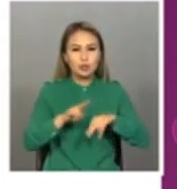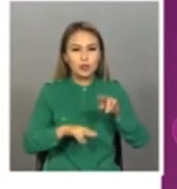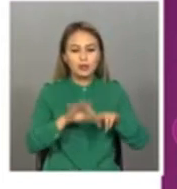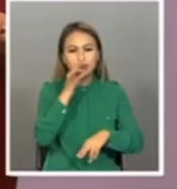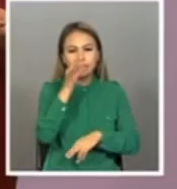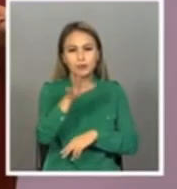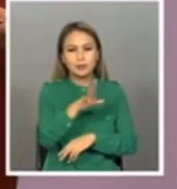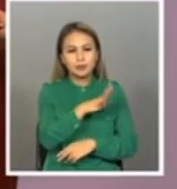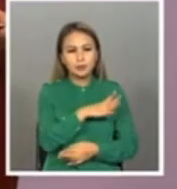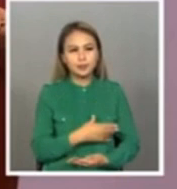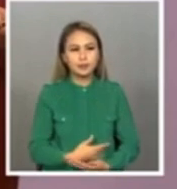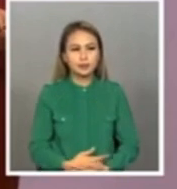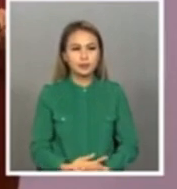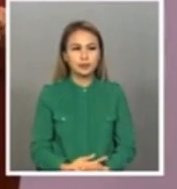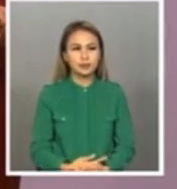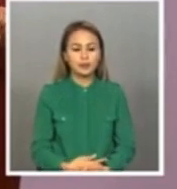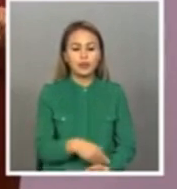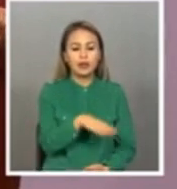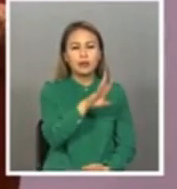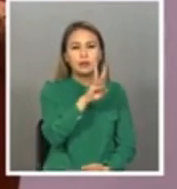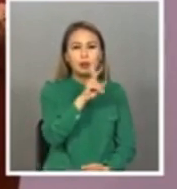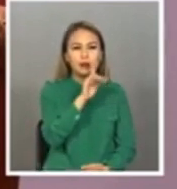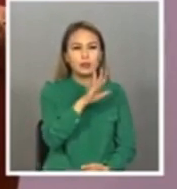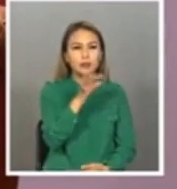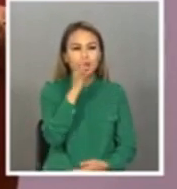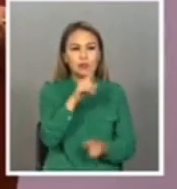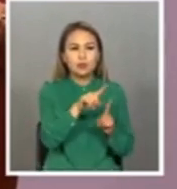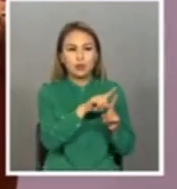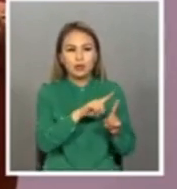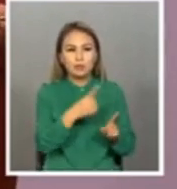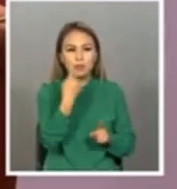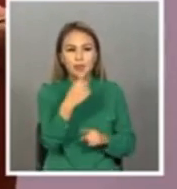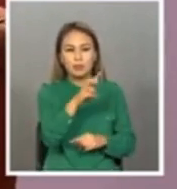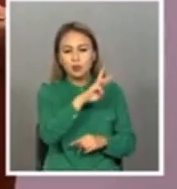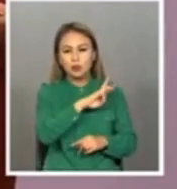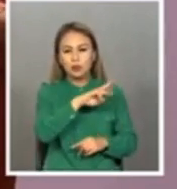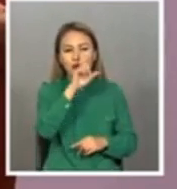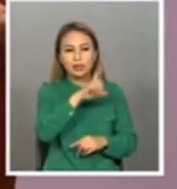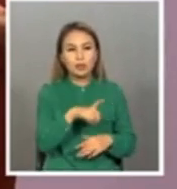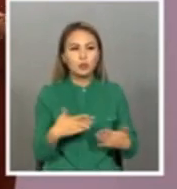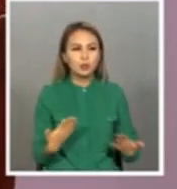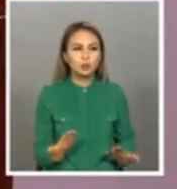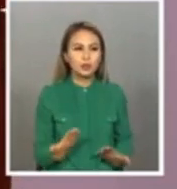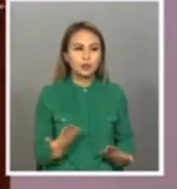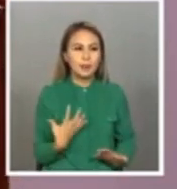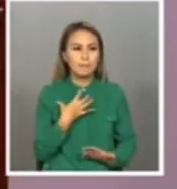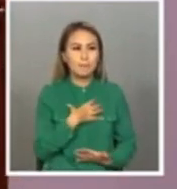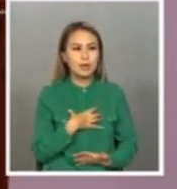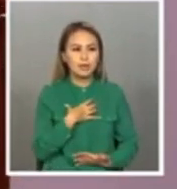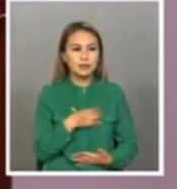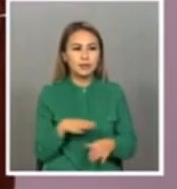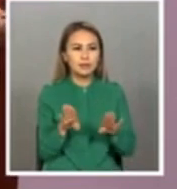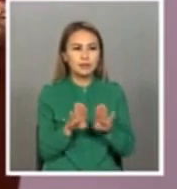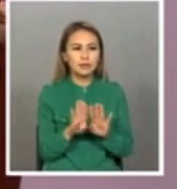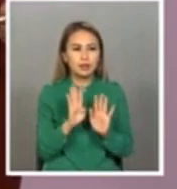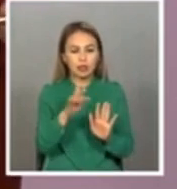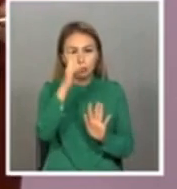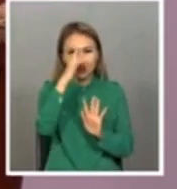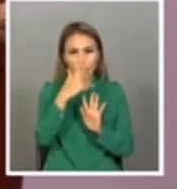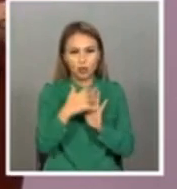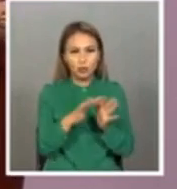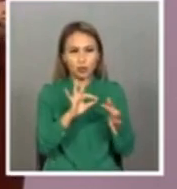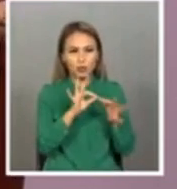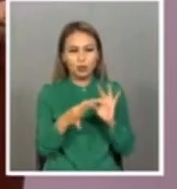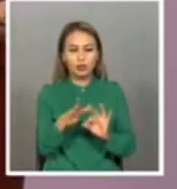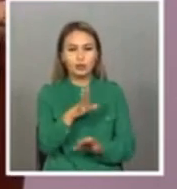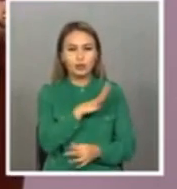қайтты. Талғат біраз ойланып, бір минуттың адам өміріндегі маңызын енді ғана түсінгендей